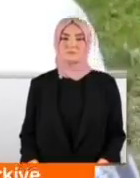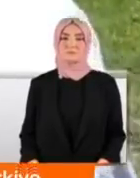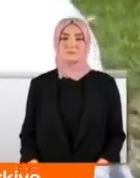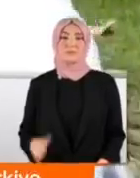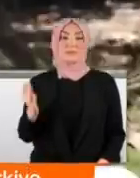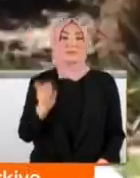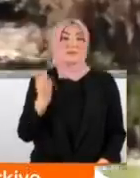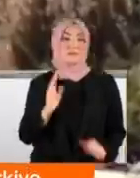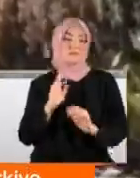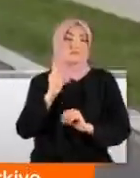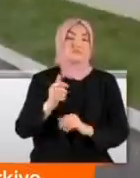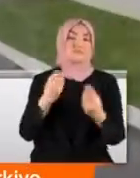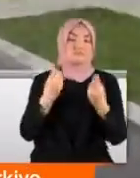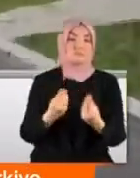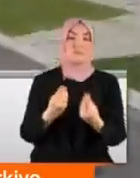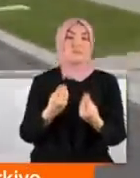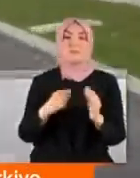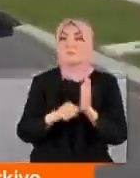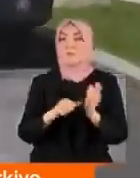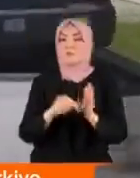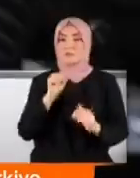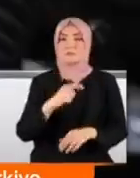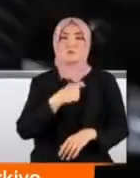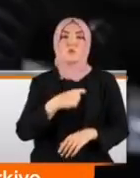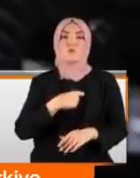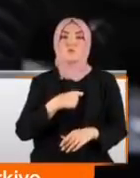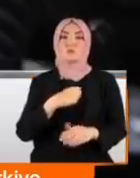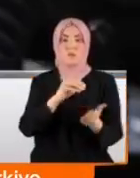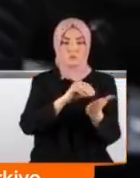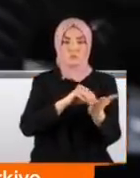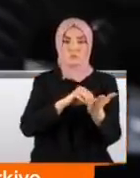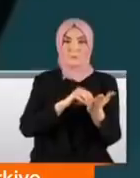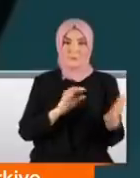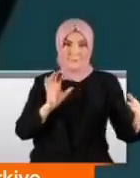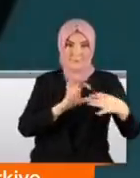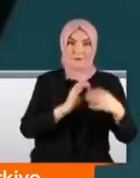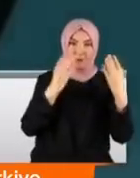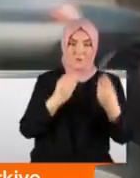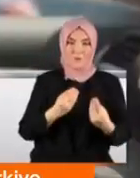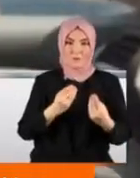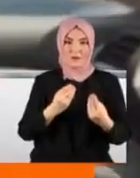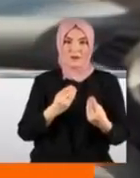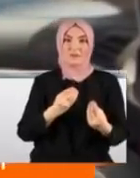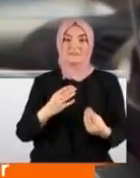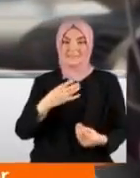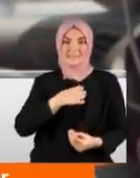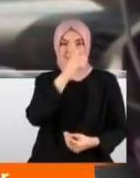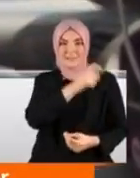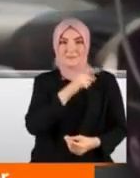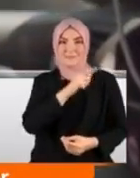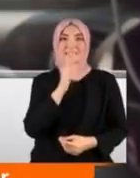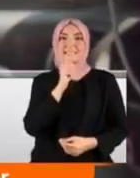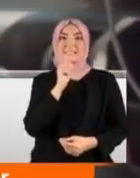Daha ileri modellerse özel uygulamalar üzerinden kullanıcıya sesli mesajlaşma, görüntülü konuşma, navigasyon